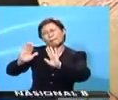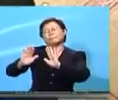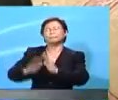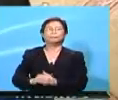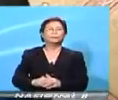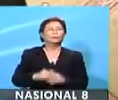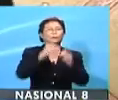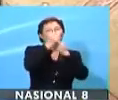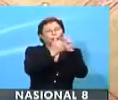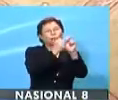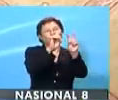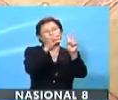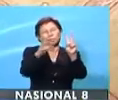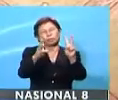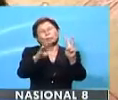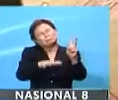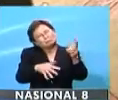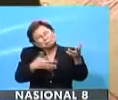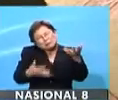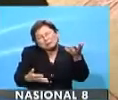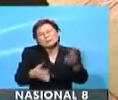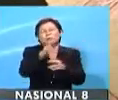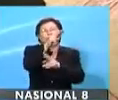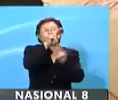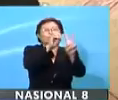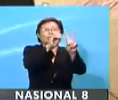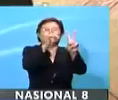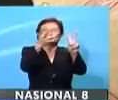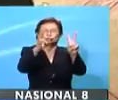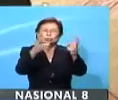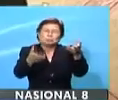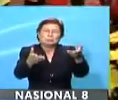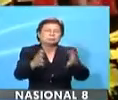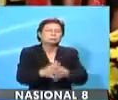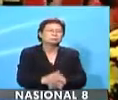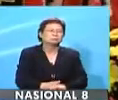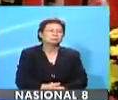tak 2016, at least 2017. Tapi saya...